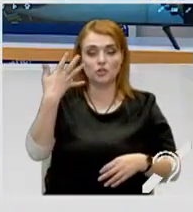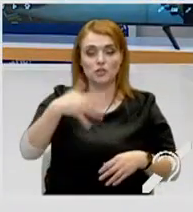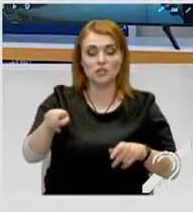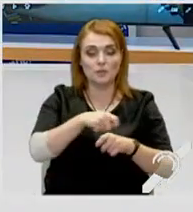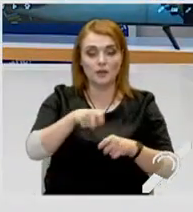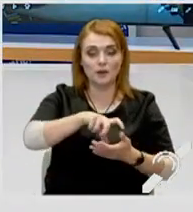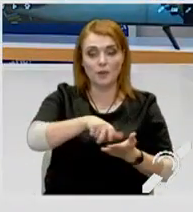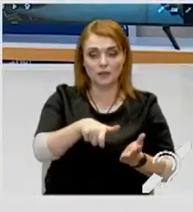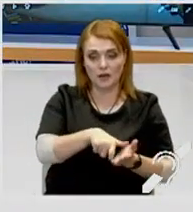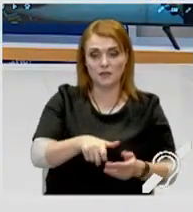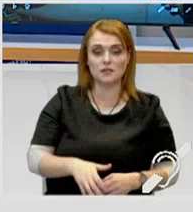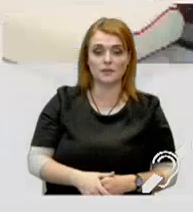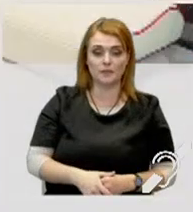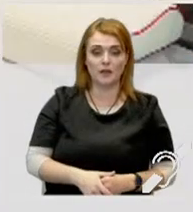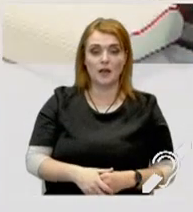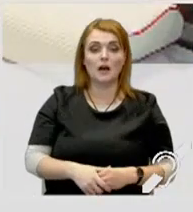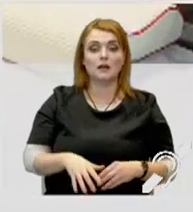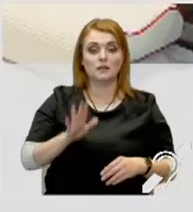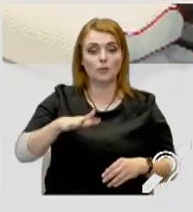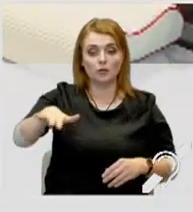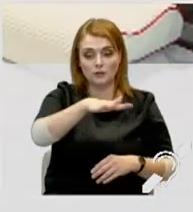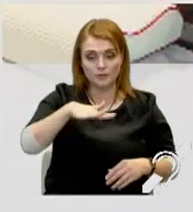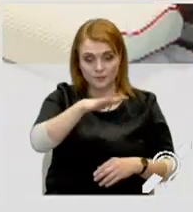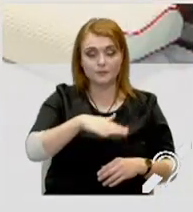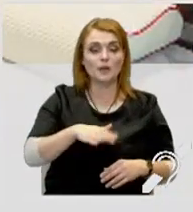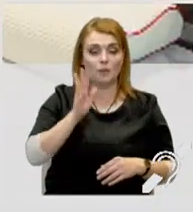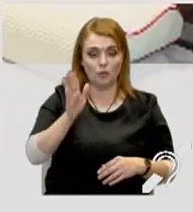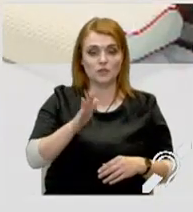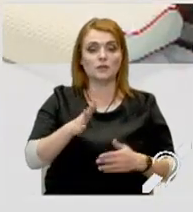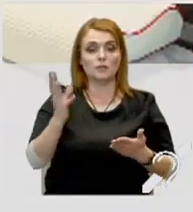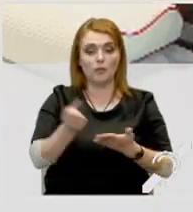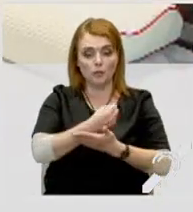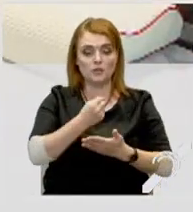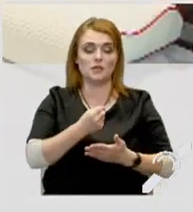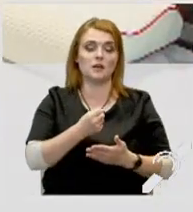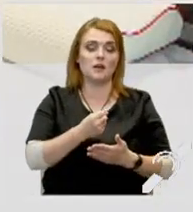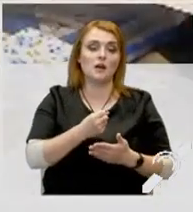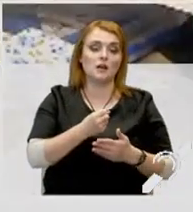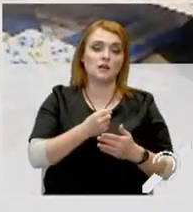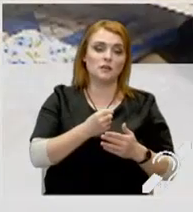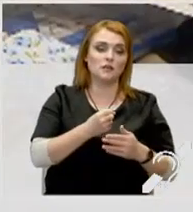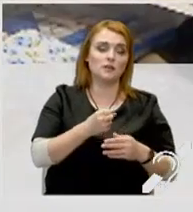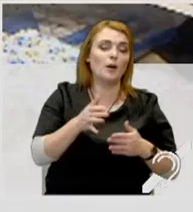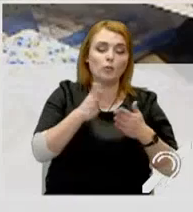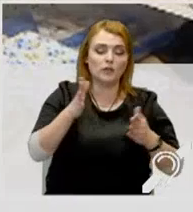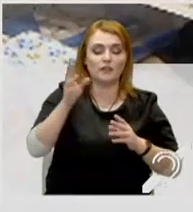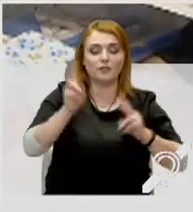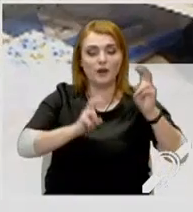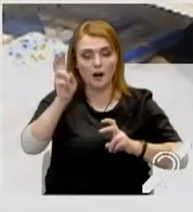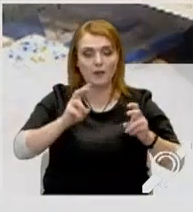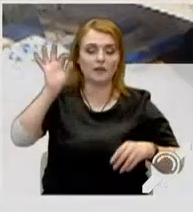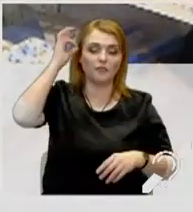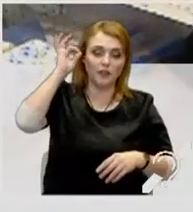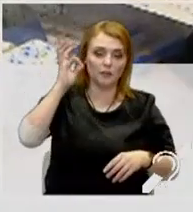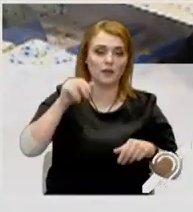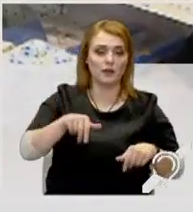de afaceri și un program cultural. În cele trei pavilioane expoziționale se vor găsi standuri ale unor întreprinderi din domeniul agroindustrial,